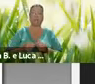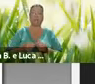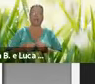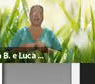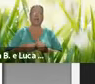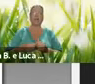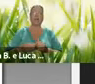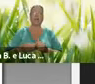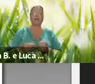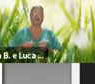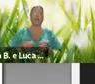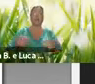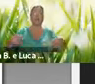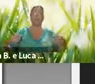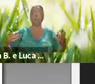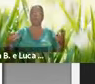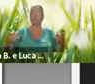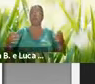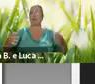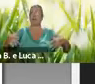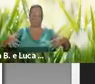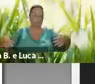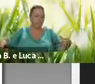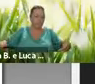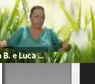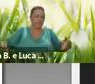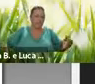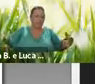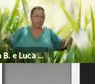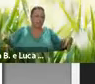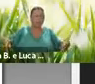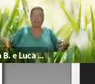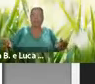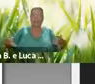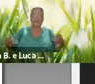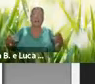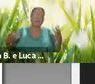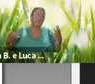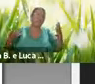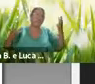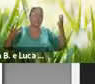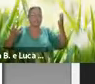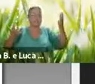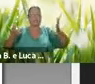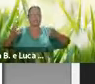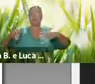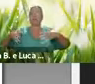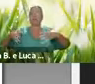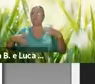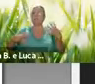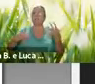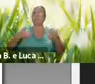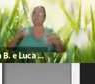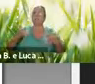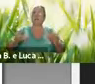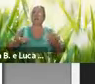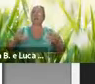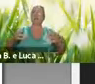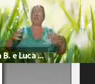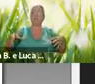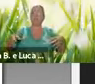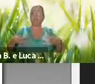pittura? Io pensavo che era per poter assorbire l'energia della terra, perché lui